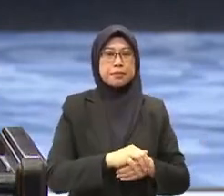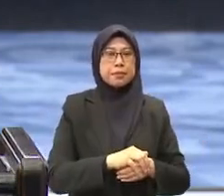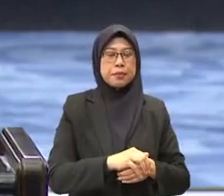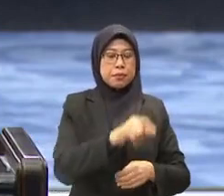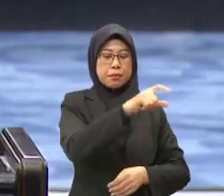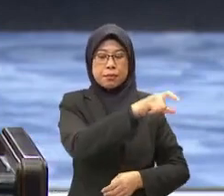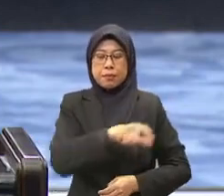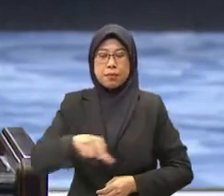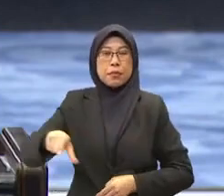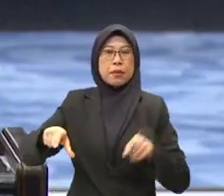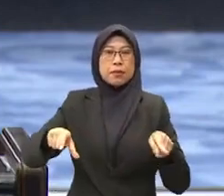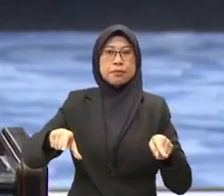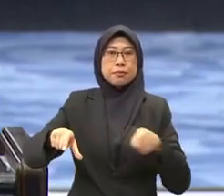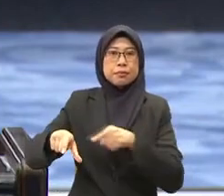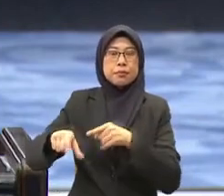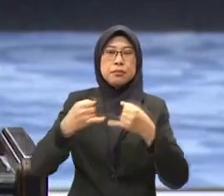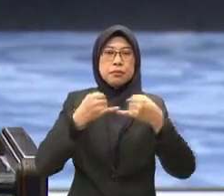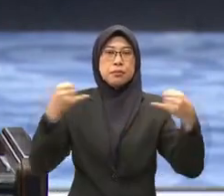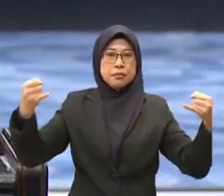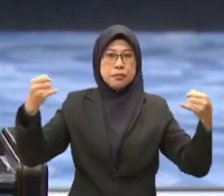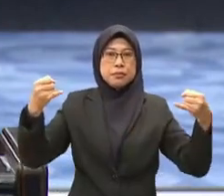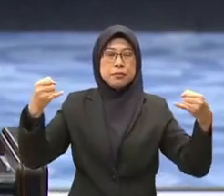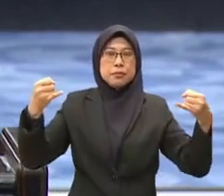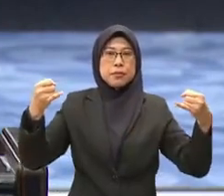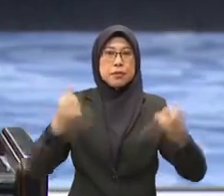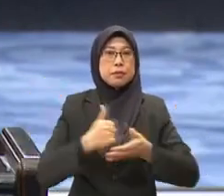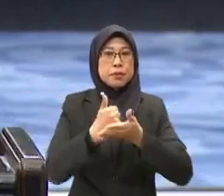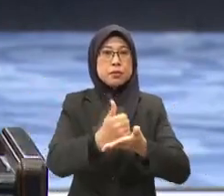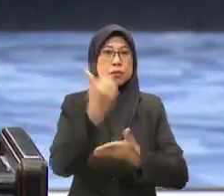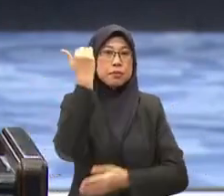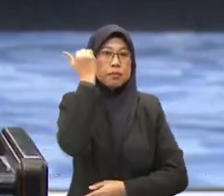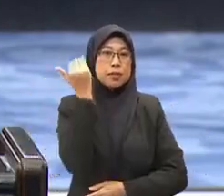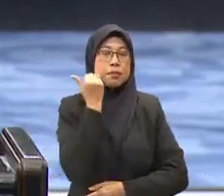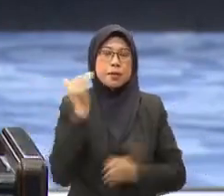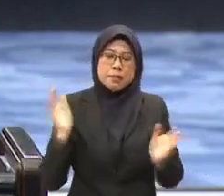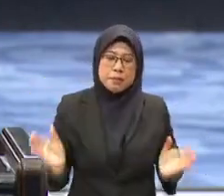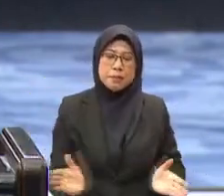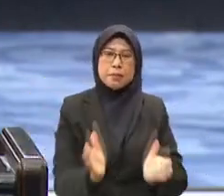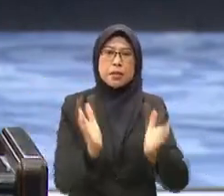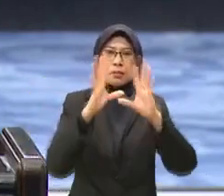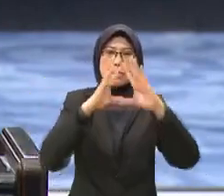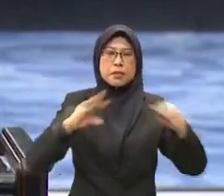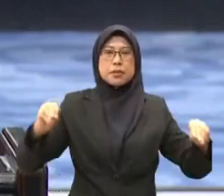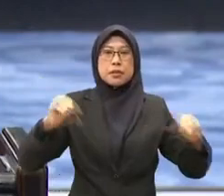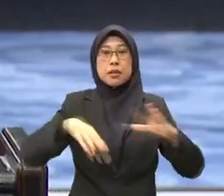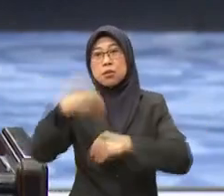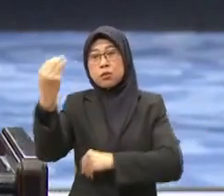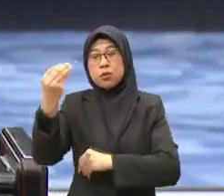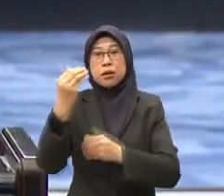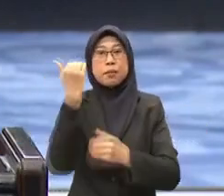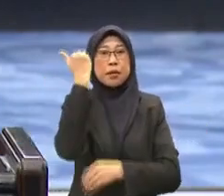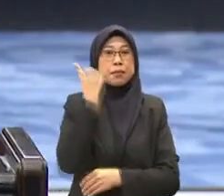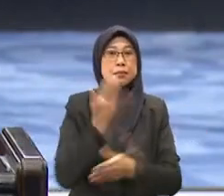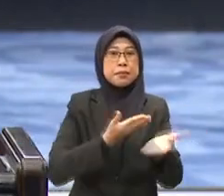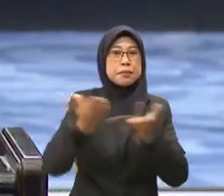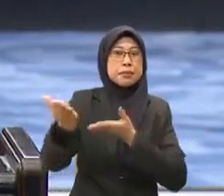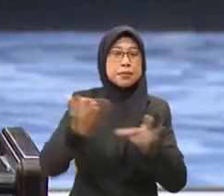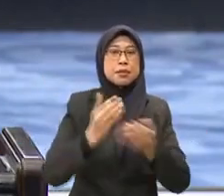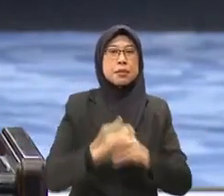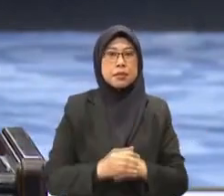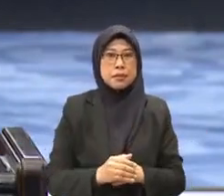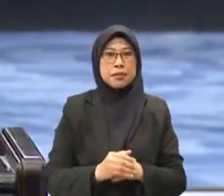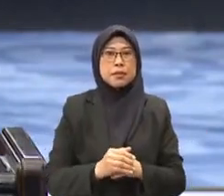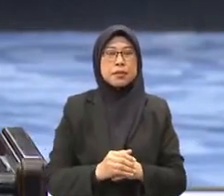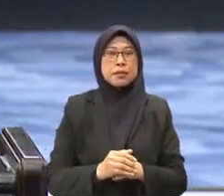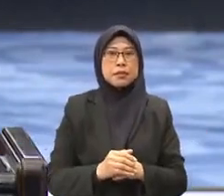medation serves secara dalam talian dengan membantu mahkamah menggalakkan penyelesaian luar mahkamah perkhidmatan penghantaran secara